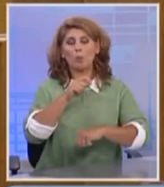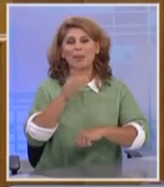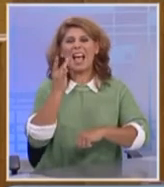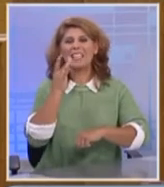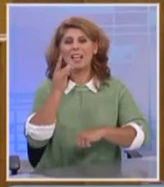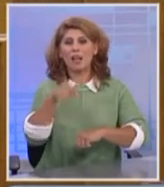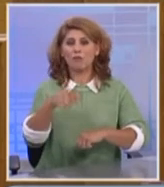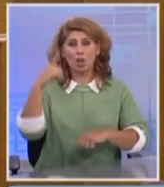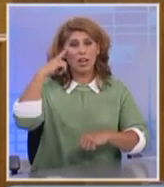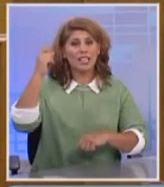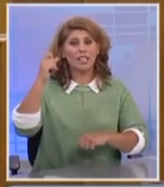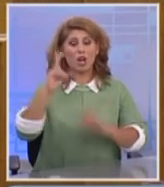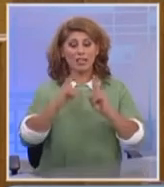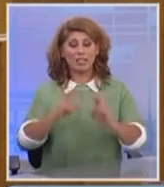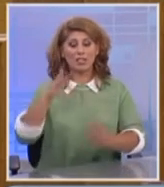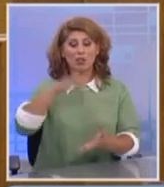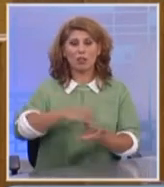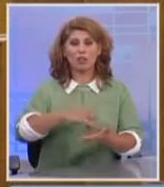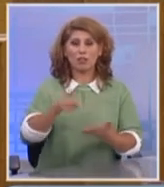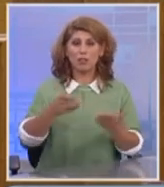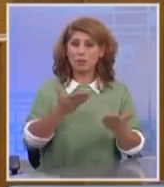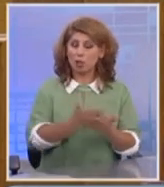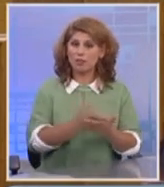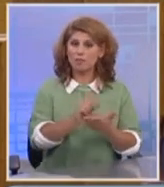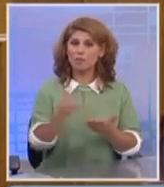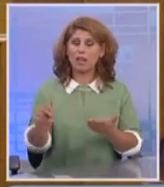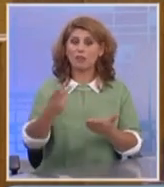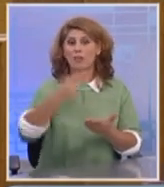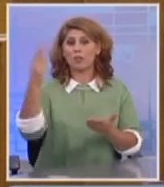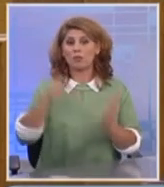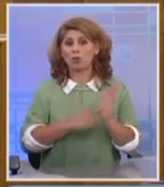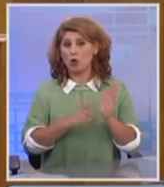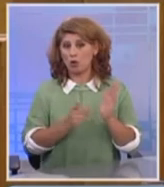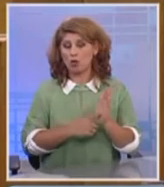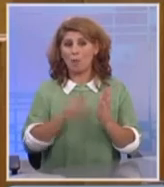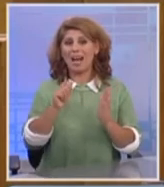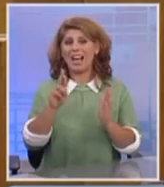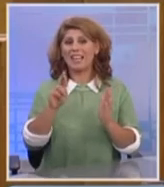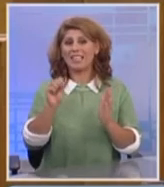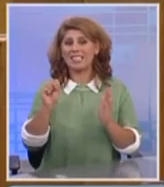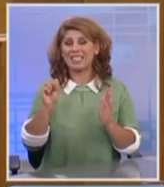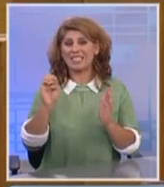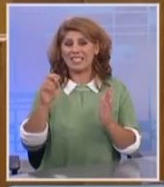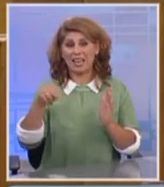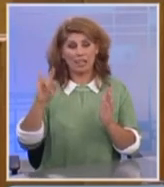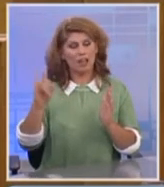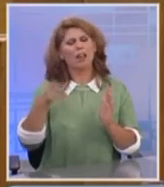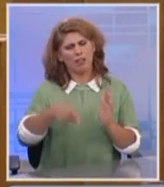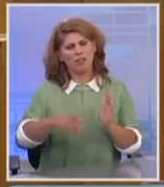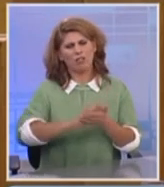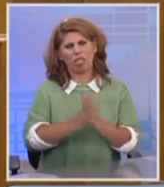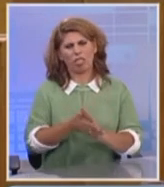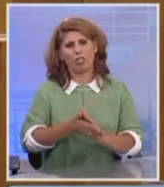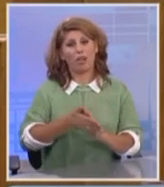κέντρο. Αυτό θέλετε. Η πρότασή σας μοιάζει με εκείνον τον περιβόητο νόμο Αρσένη και γι' αυτό θα φάει τα μούτρα της από